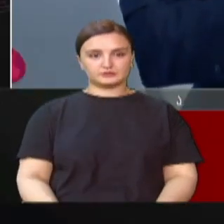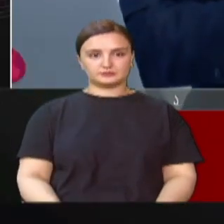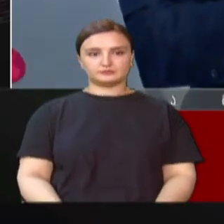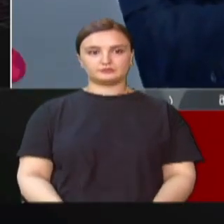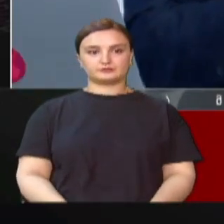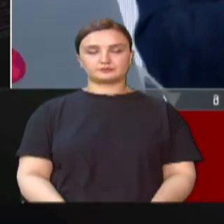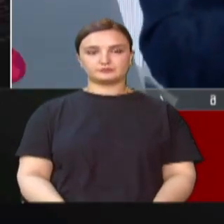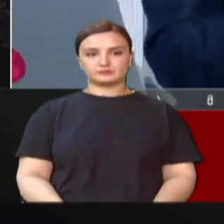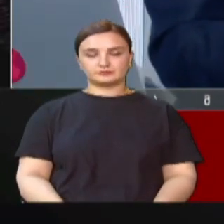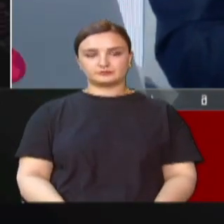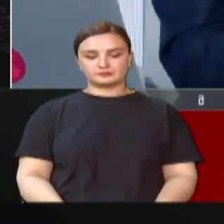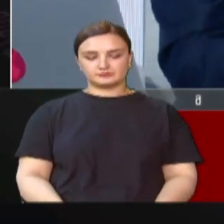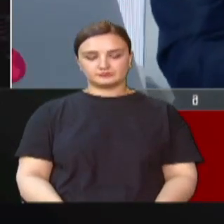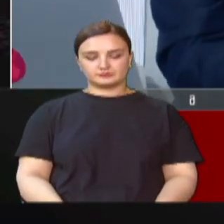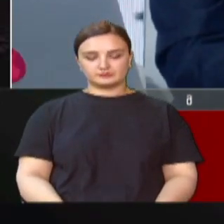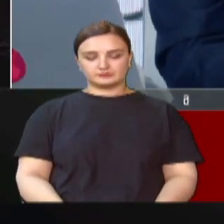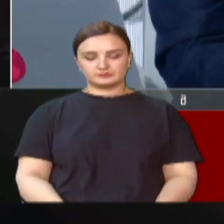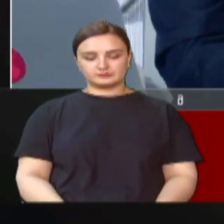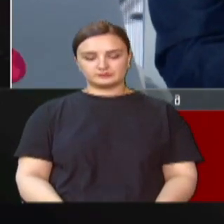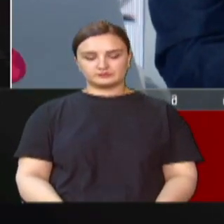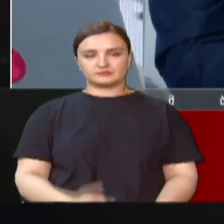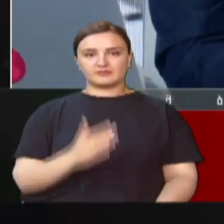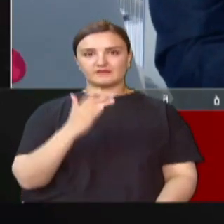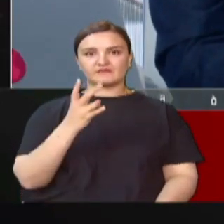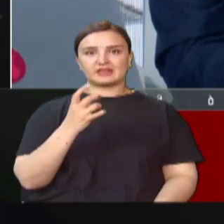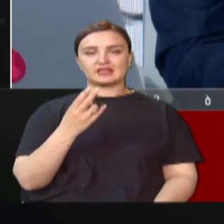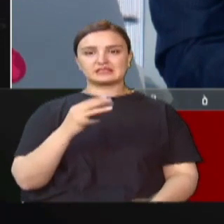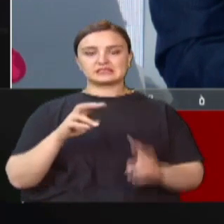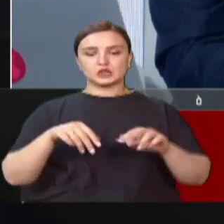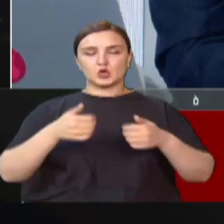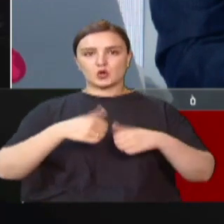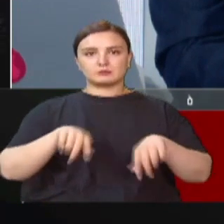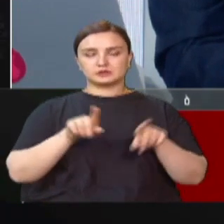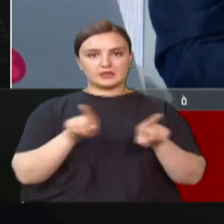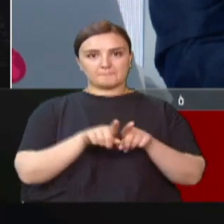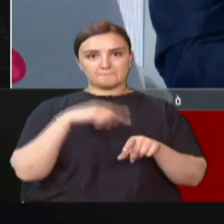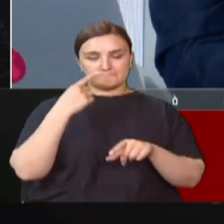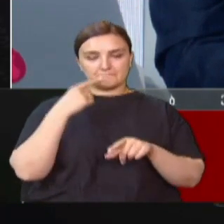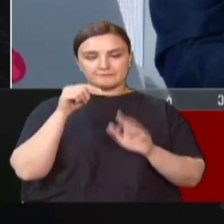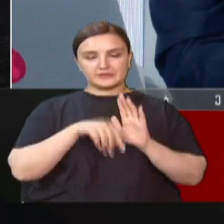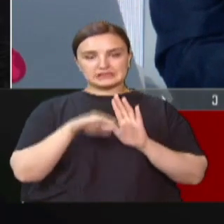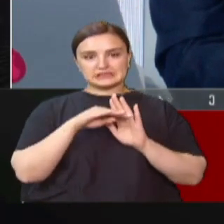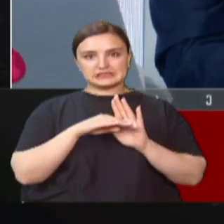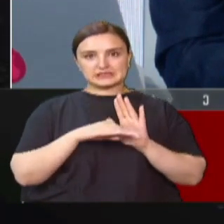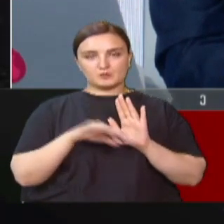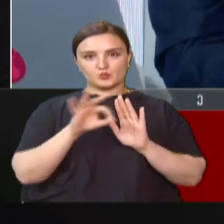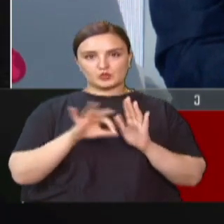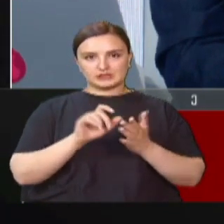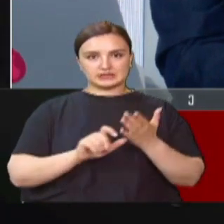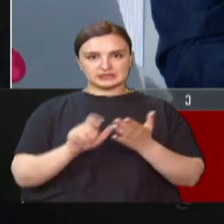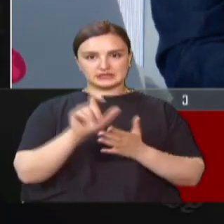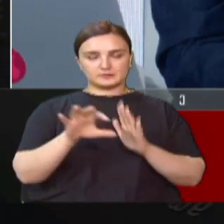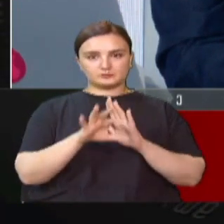წერტილიდან ვენეციის კომისიაც ანალოგიურად ამბობს, რომ პერსონალური გზით რისკის შემცველი შეიძლება იყოს და სისტემური გზას გვირჩევს.